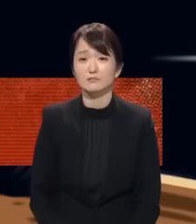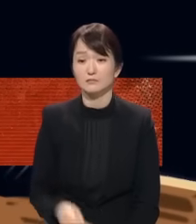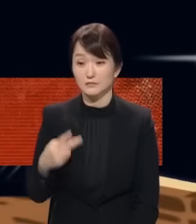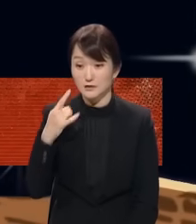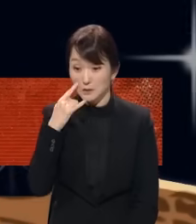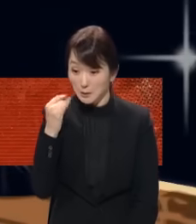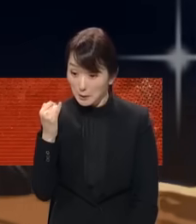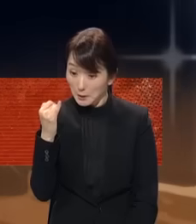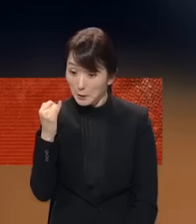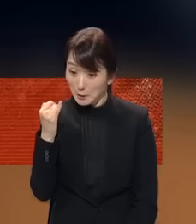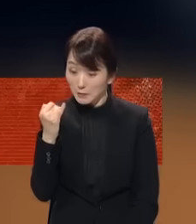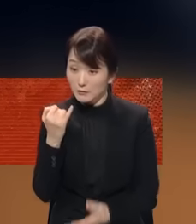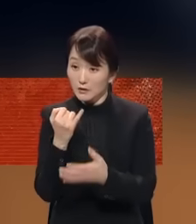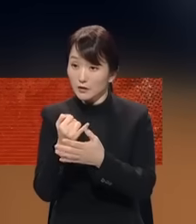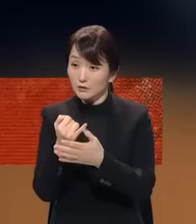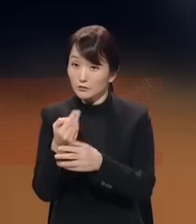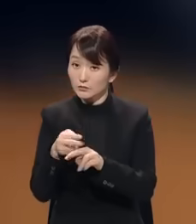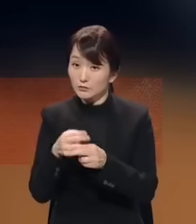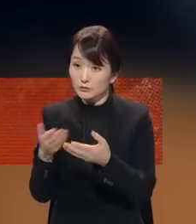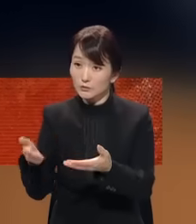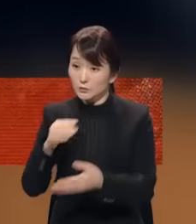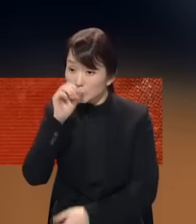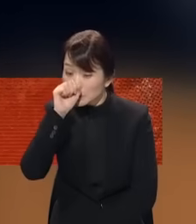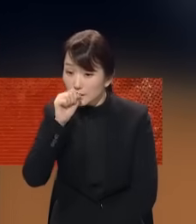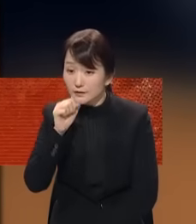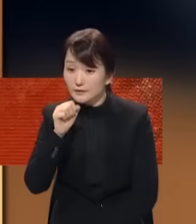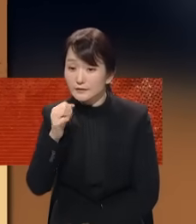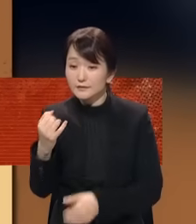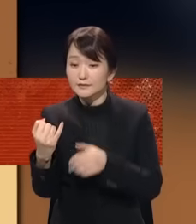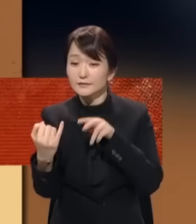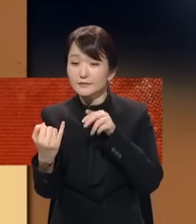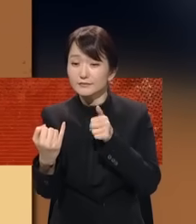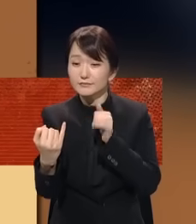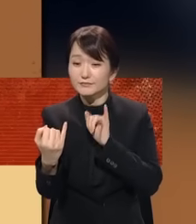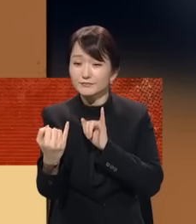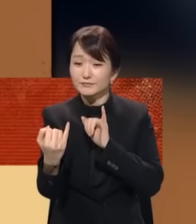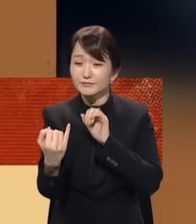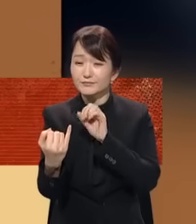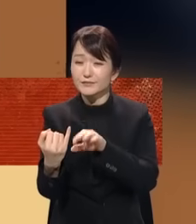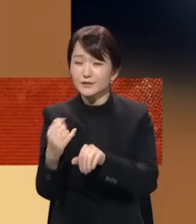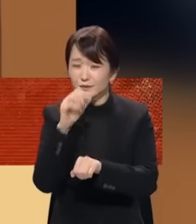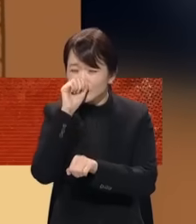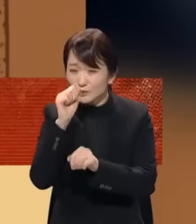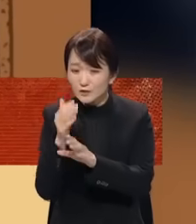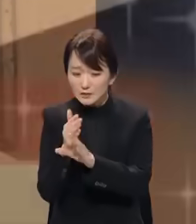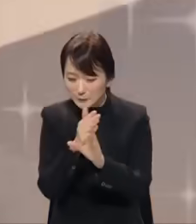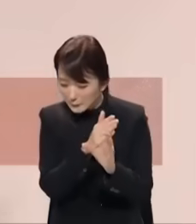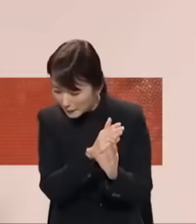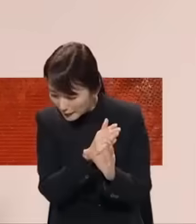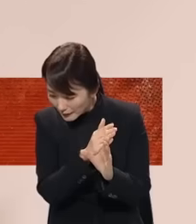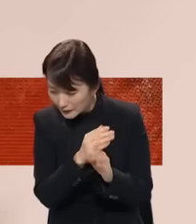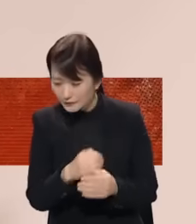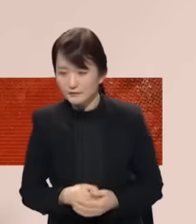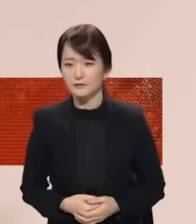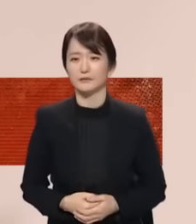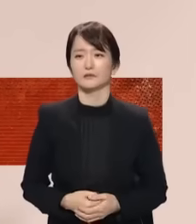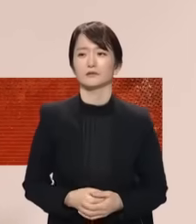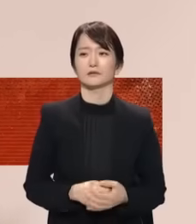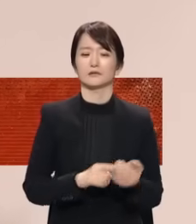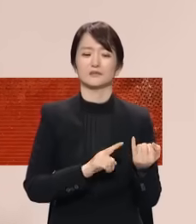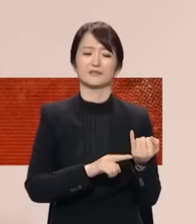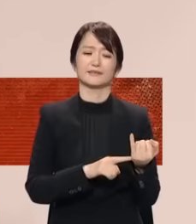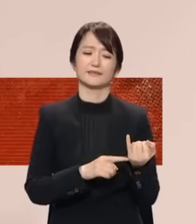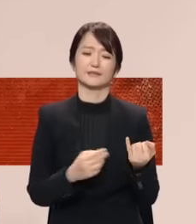시어머님이 이렇게 되게 좋아해야 될 거 아니에요. 그 앞에서는 되게 좋아하면서 자신한테는 또 모르겠어요. 시어머님이 더 기죽지 말라고 그랬는지 모르겠는데